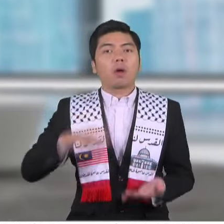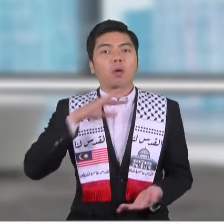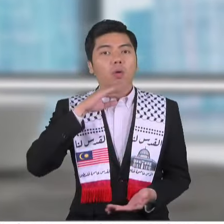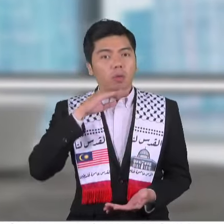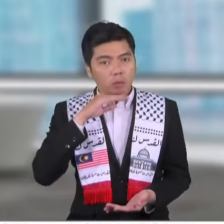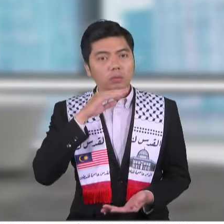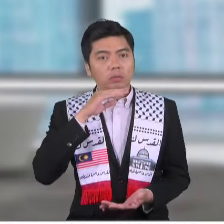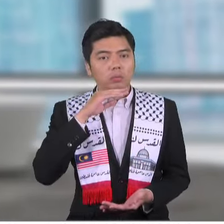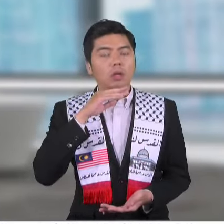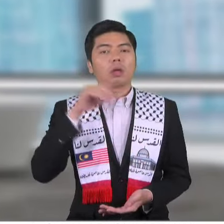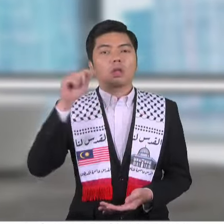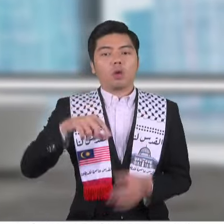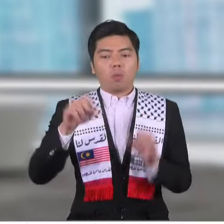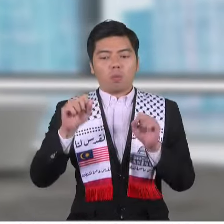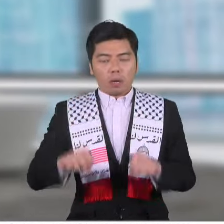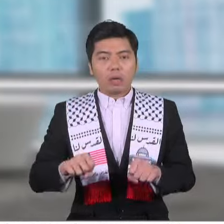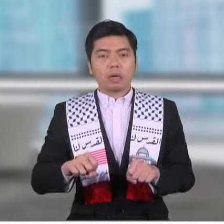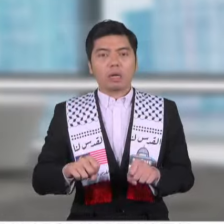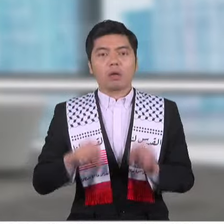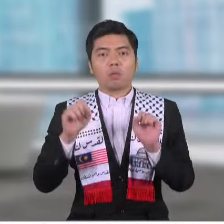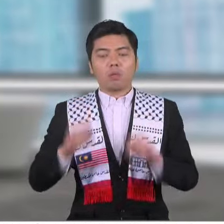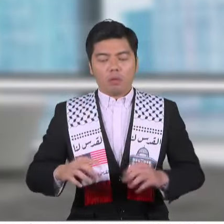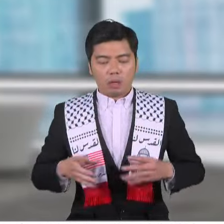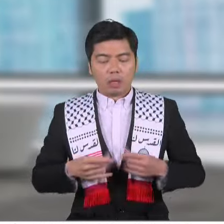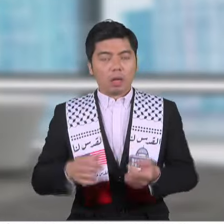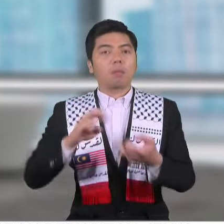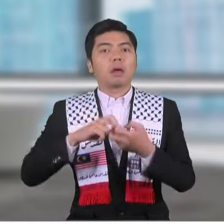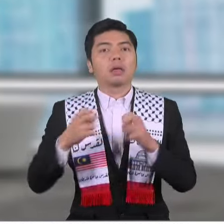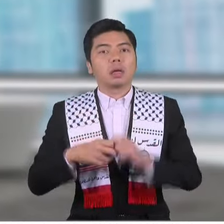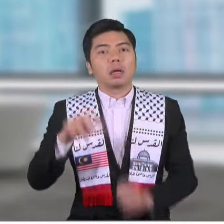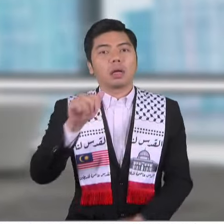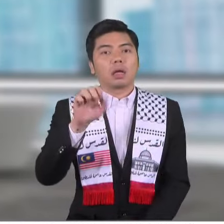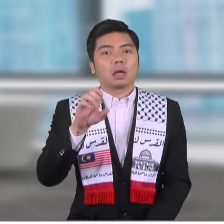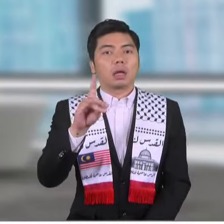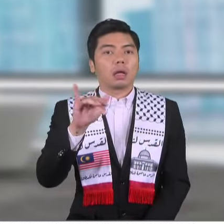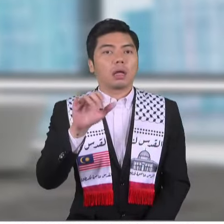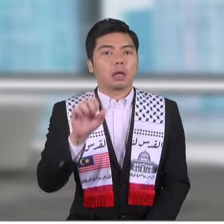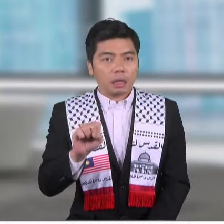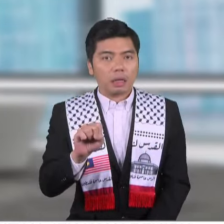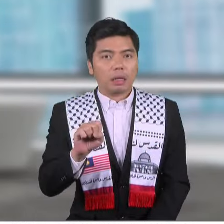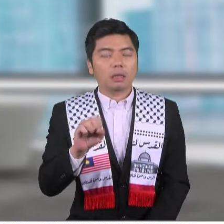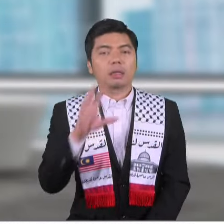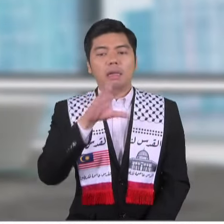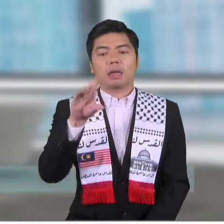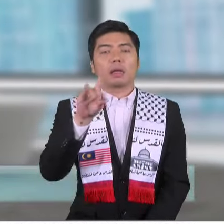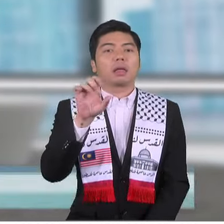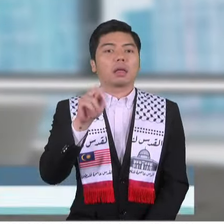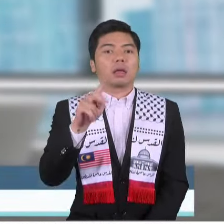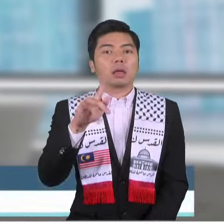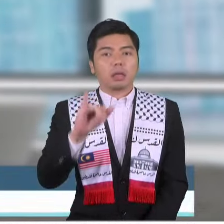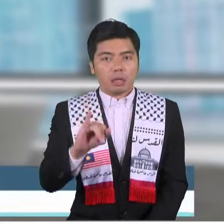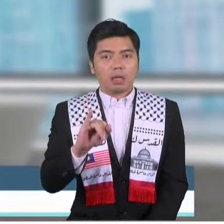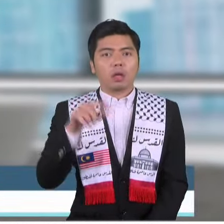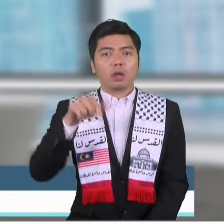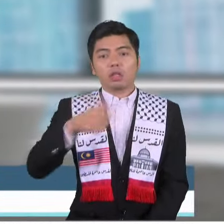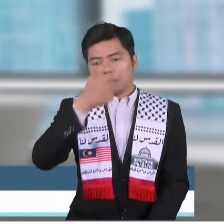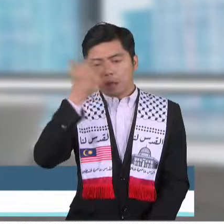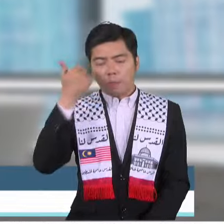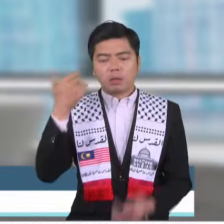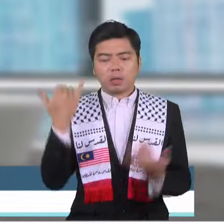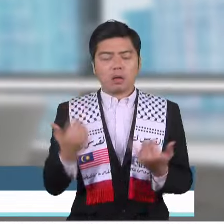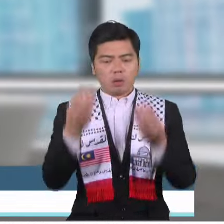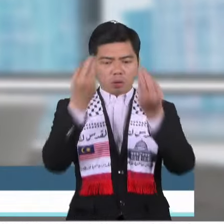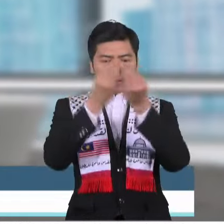baik sekaligus dapat mengelak pembiakan nyamuk Aedes dan mengekang penularan denggi. Dan ini susulan peningkatan kes tersebut